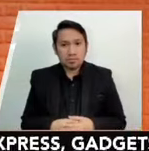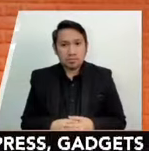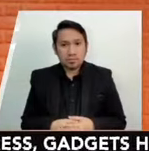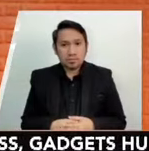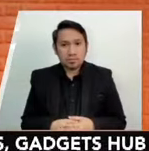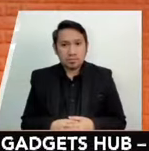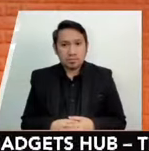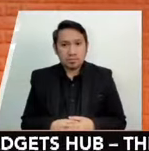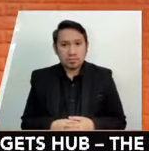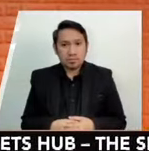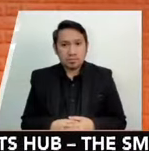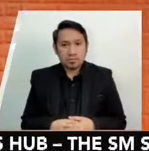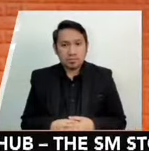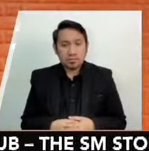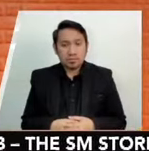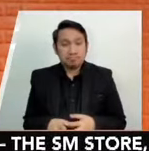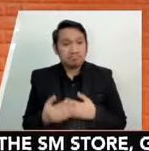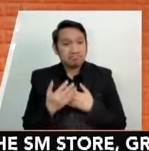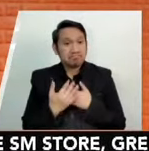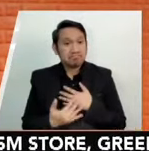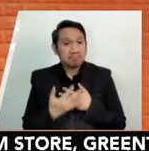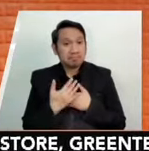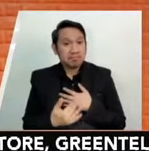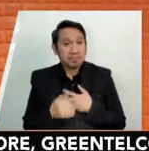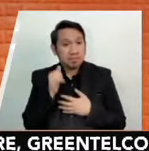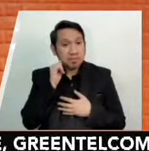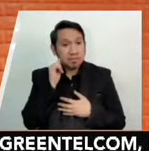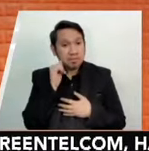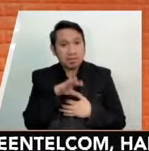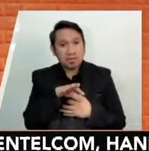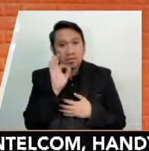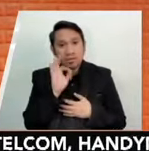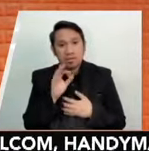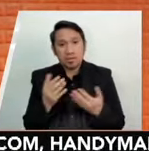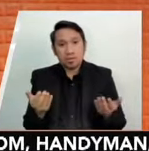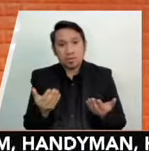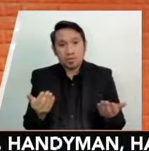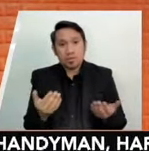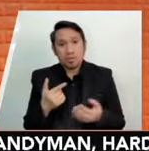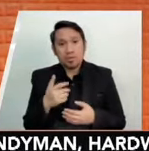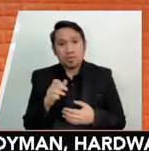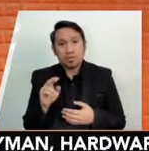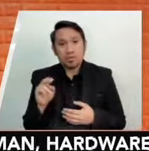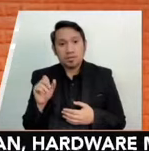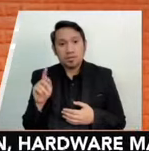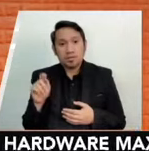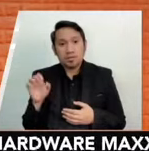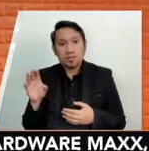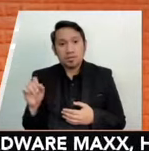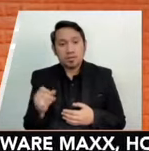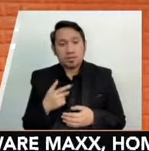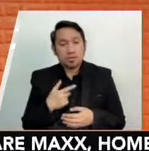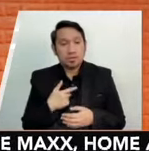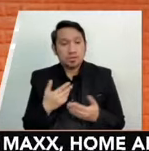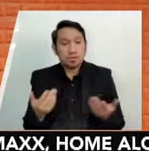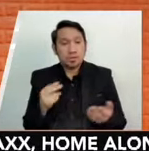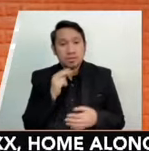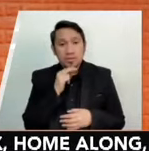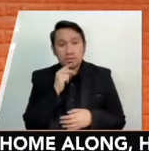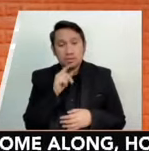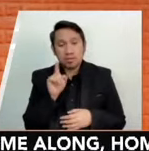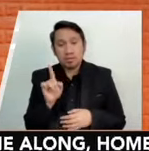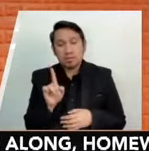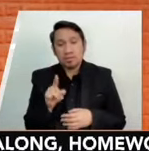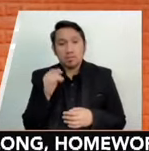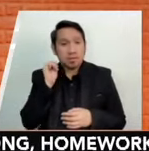Duguan ang matagpuan ng isang batang babae sa General Santos City. Sa Talisay, Negros Occidental naman, tumakas ang isang batang babae mula